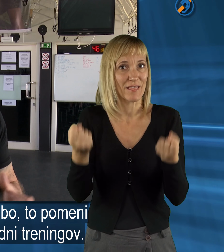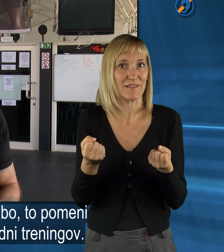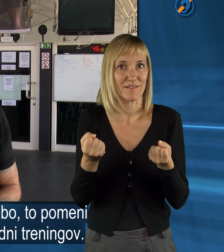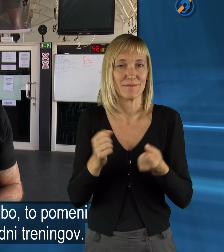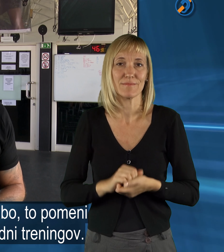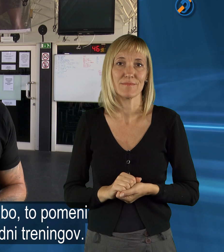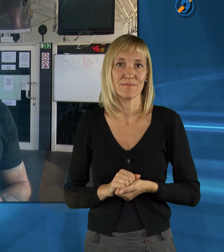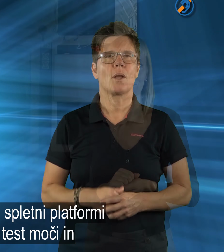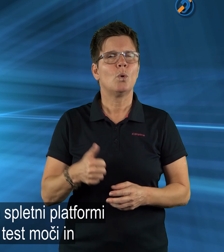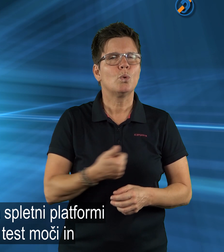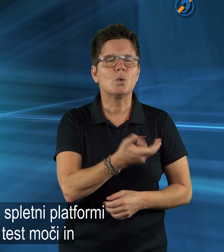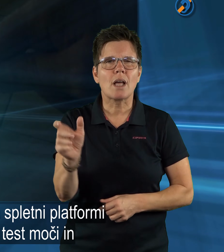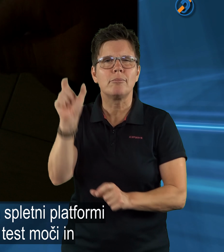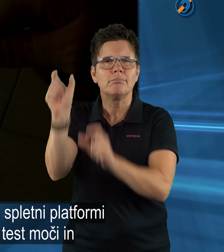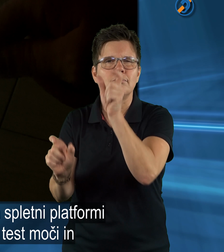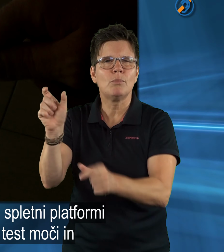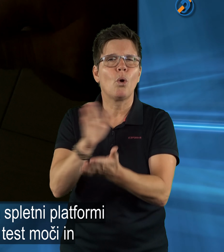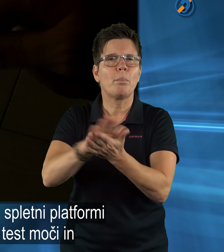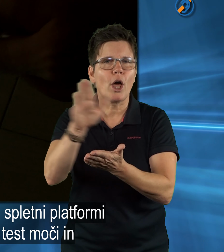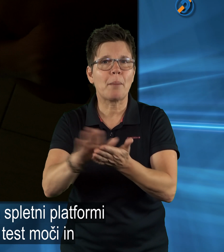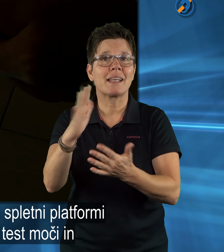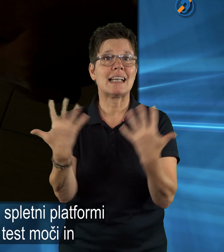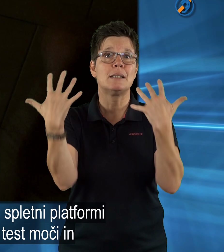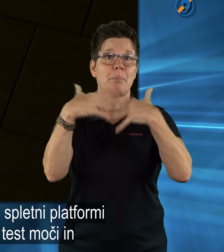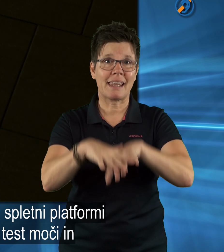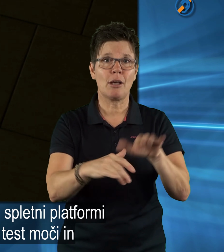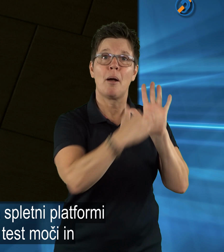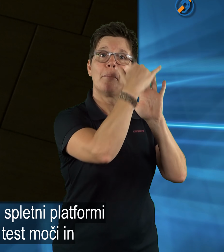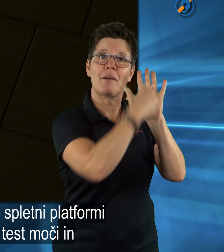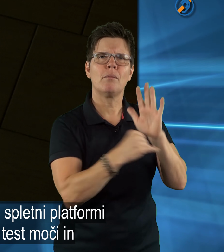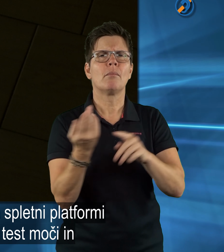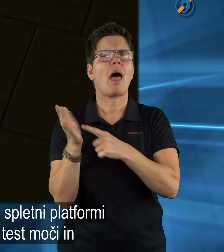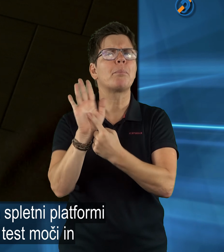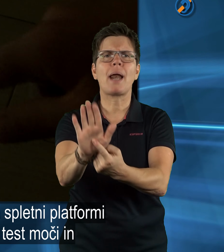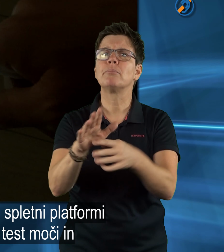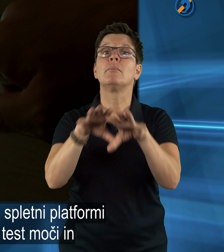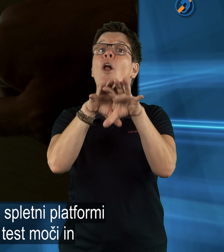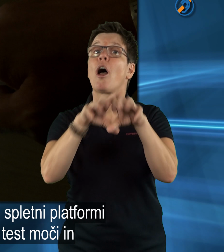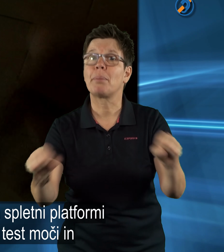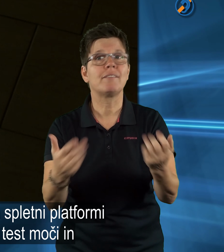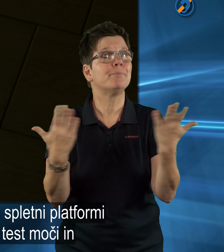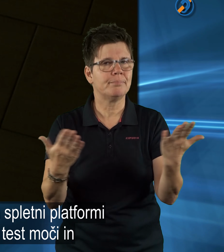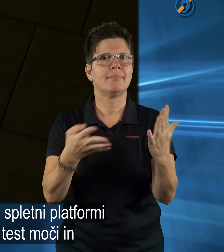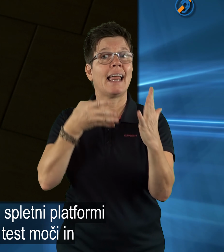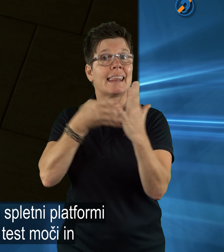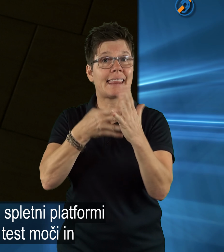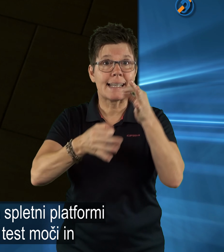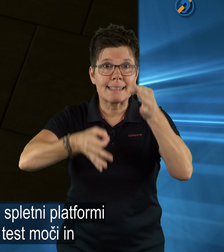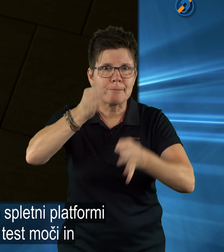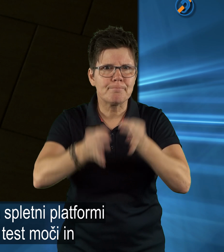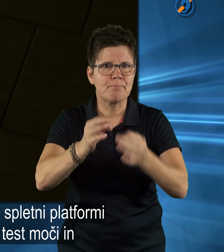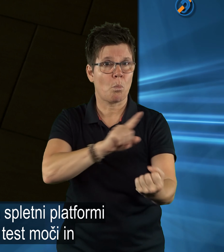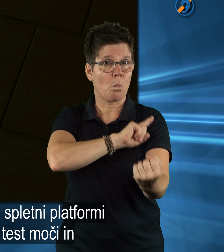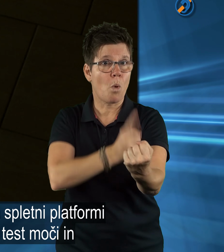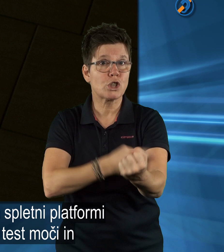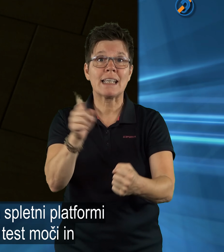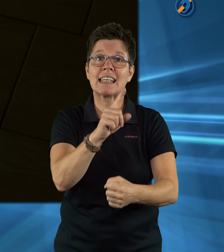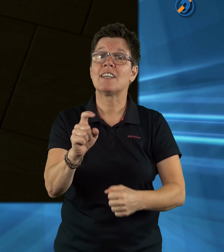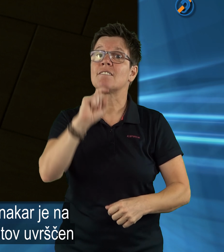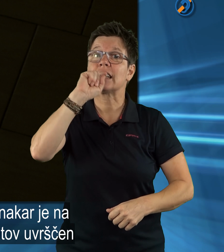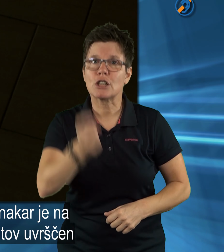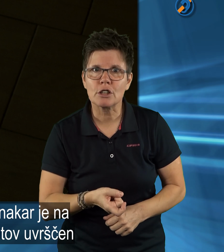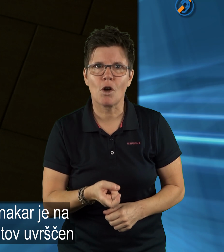treningov. Vsak uporabnik na spletni platformi najprej opravi test moči in vzdržljivosti, na kar